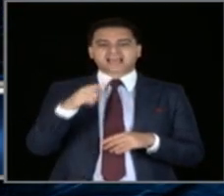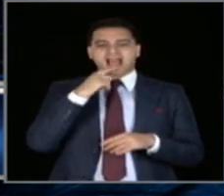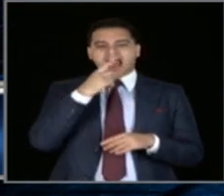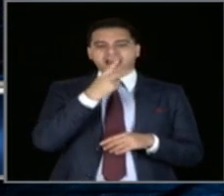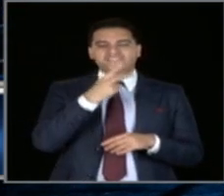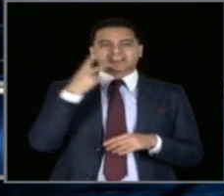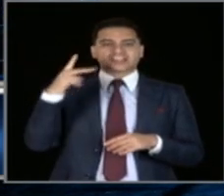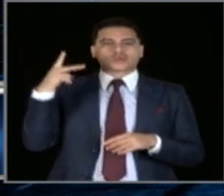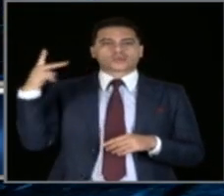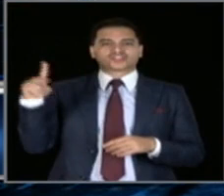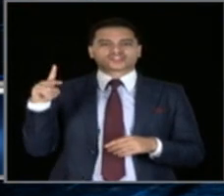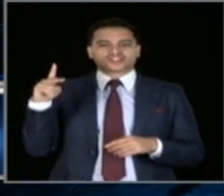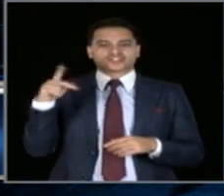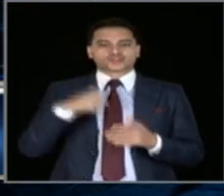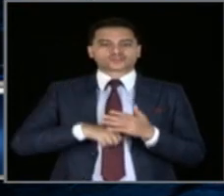2022؟